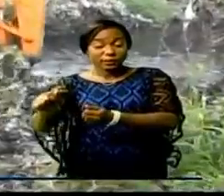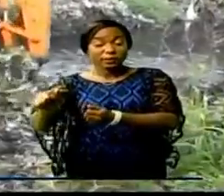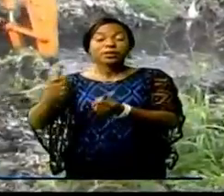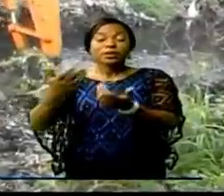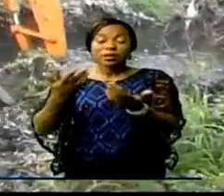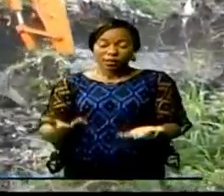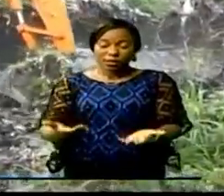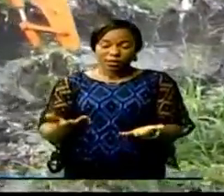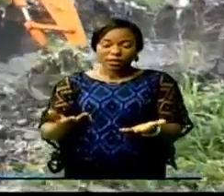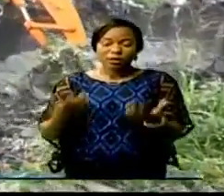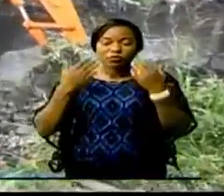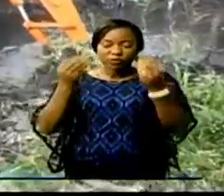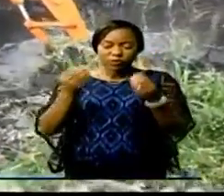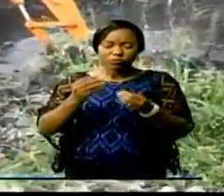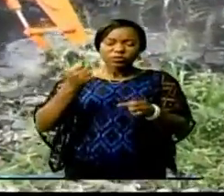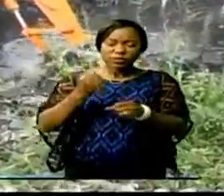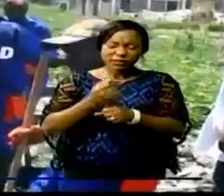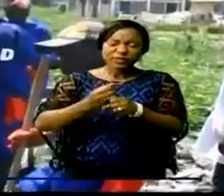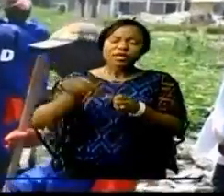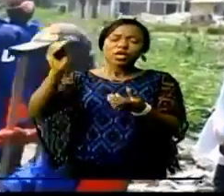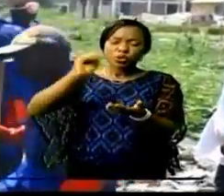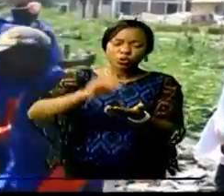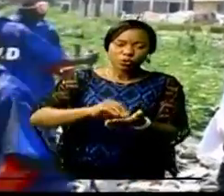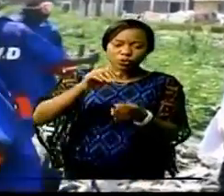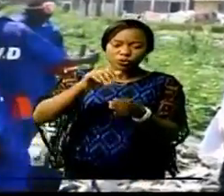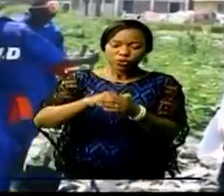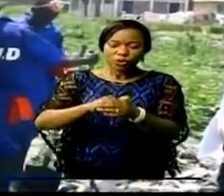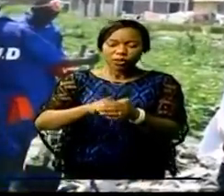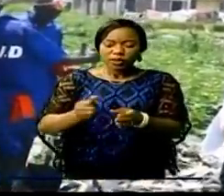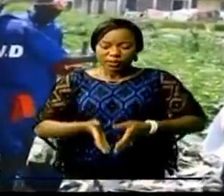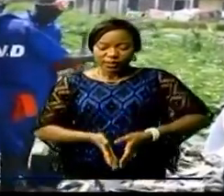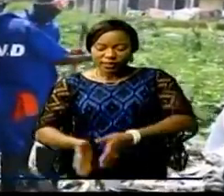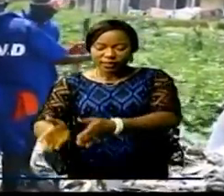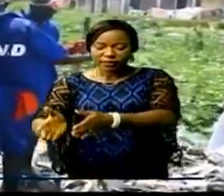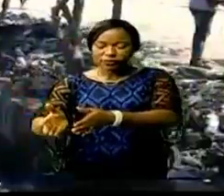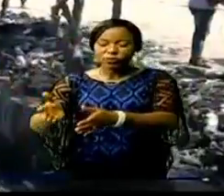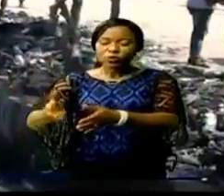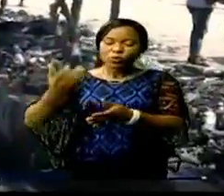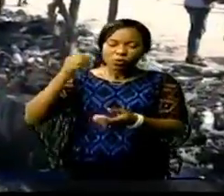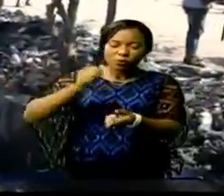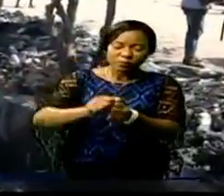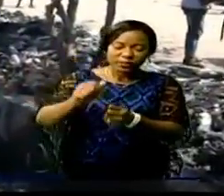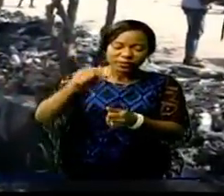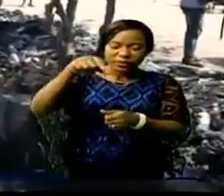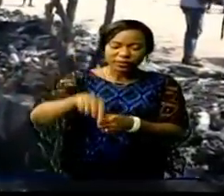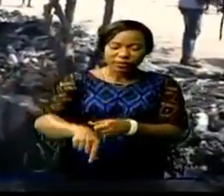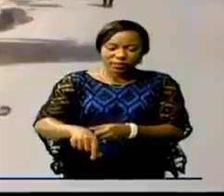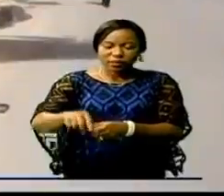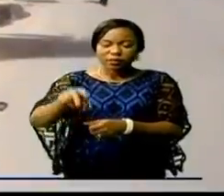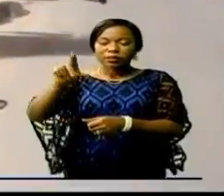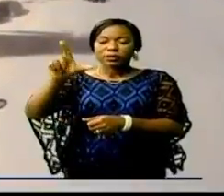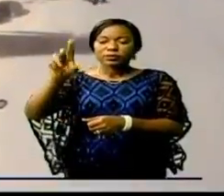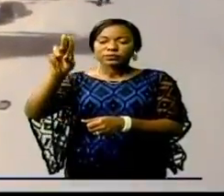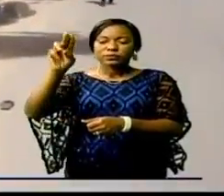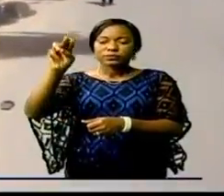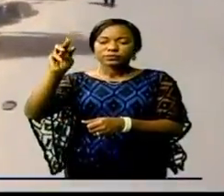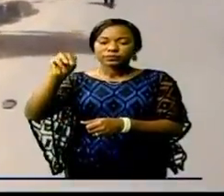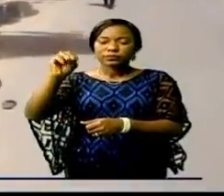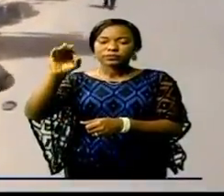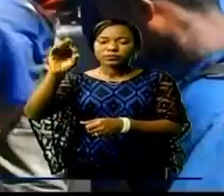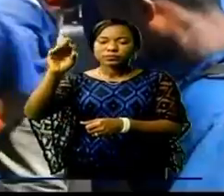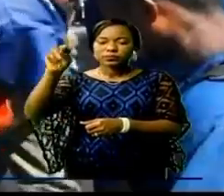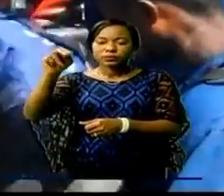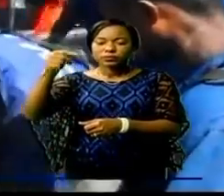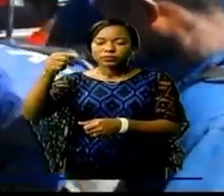des eaux usées. Travail similaire dans les caniveaux longeant les camps Lufungula. Sur l'avenue Tombalbaye, les égoutiers de